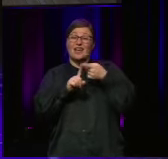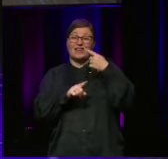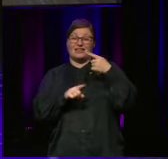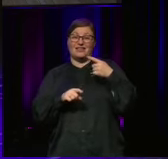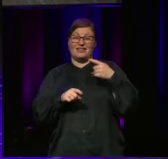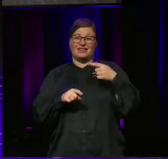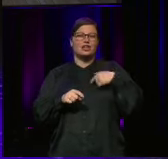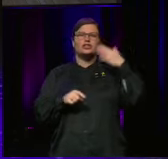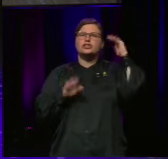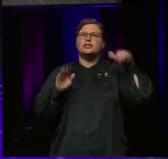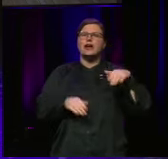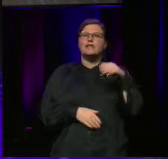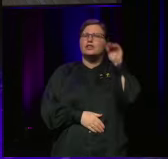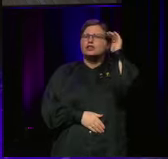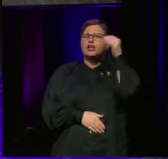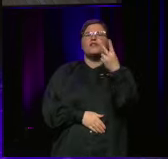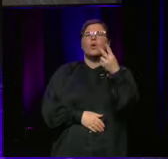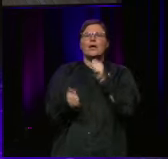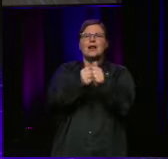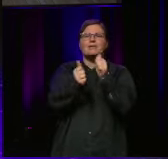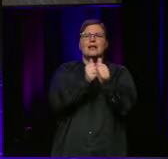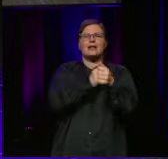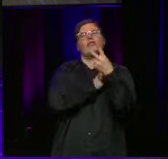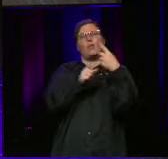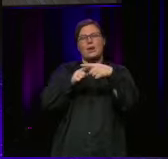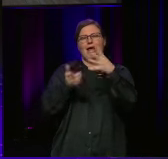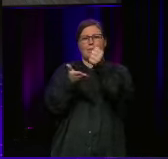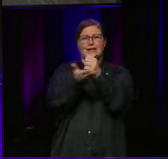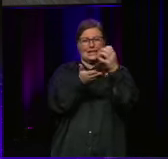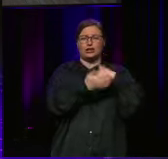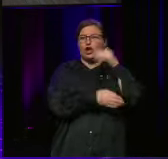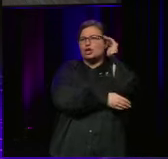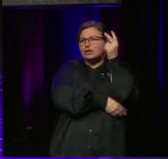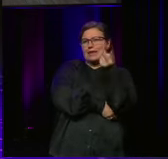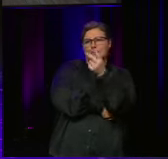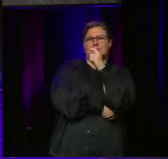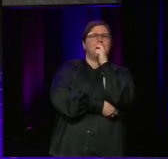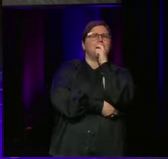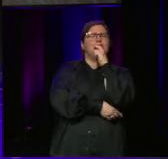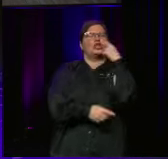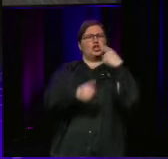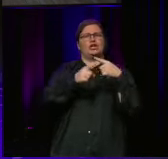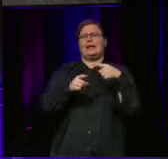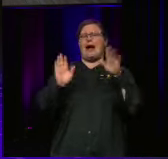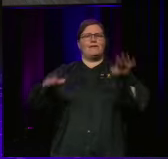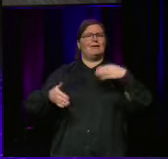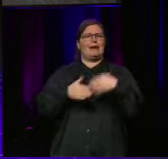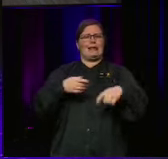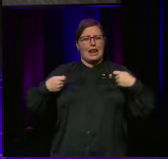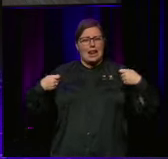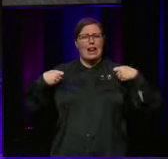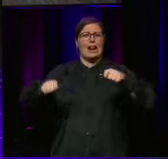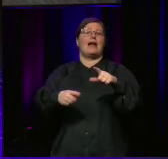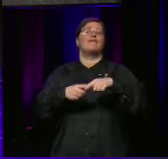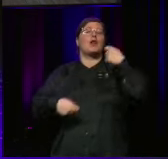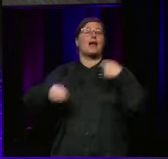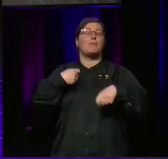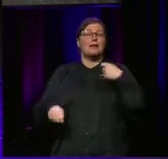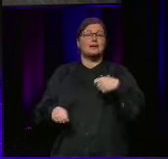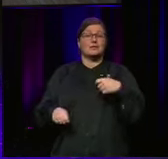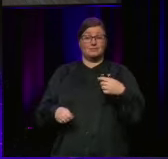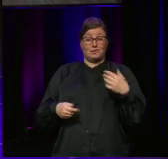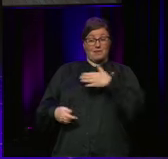lyssnade på två representanter för två partier, så tycker jag det är ganska tydligt att det har redan kört igång. Och den granskningen är oerhört viktig,